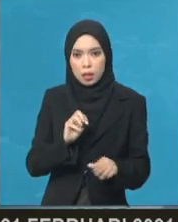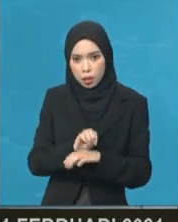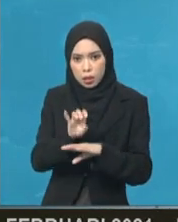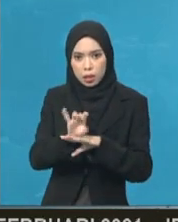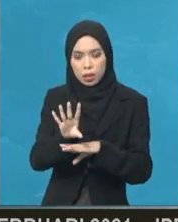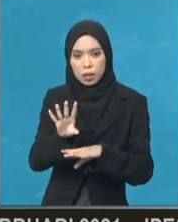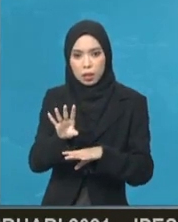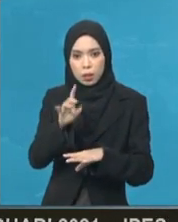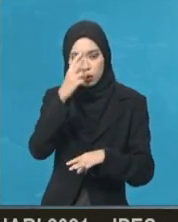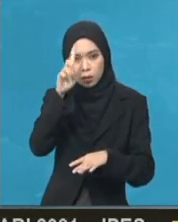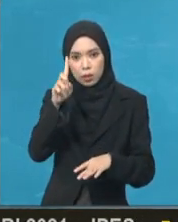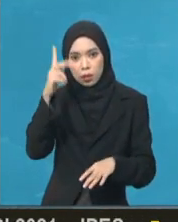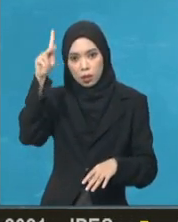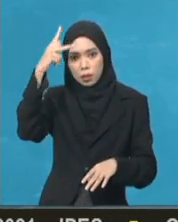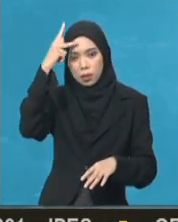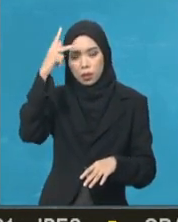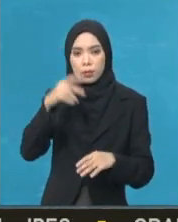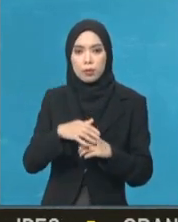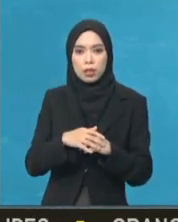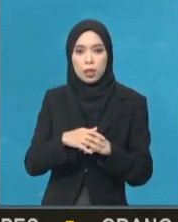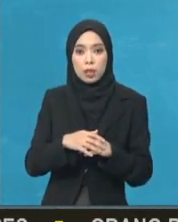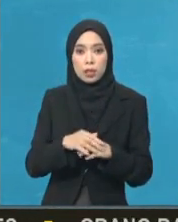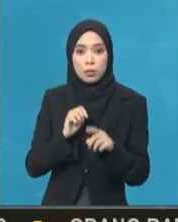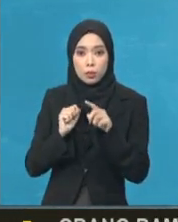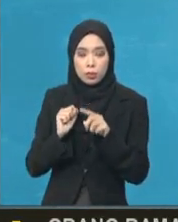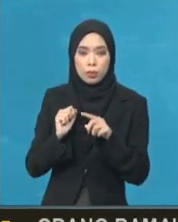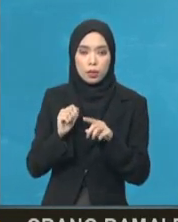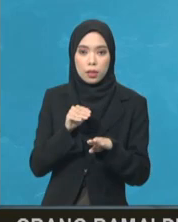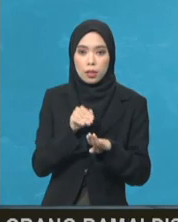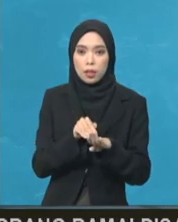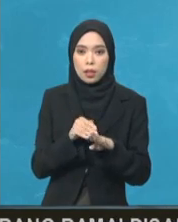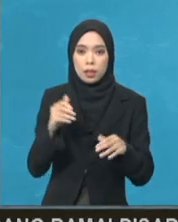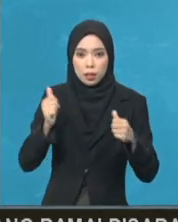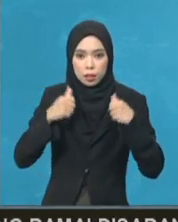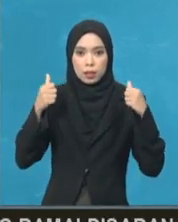pihak berkuasa semasa pechora perhimpunan berlangsung